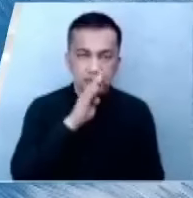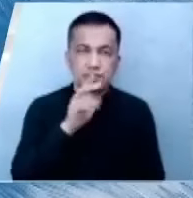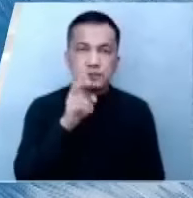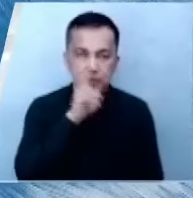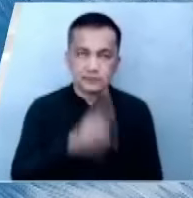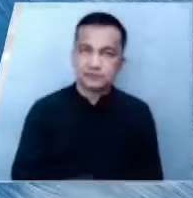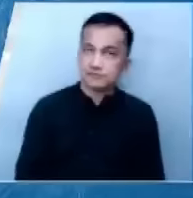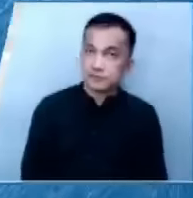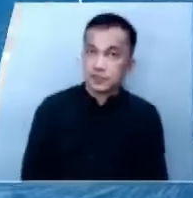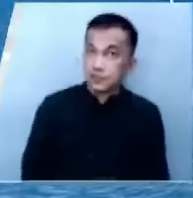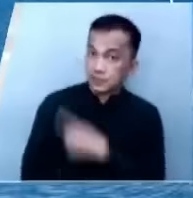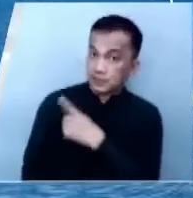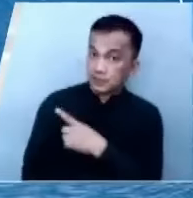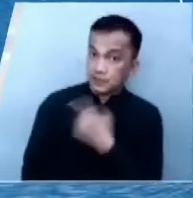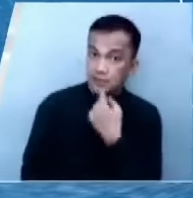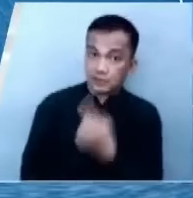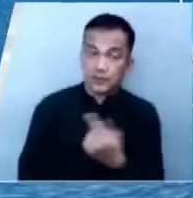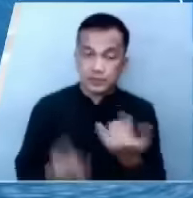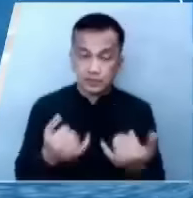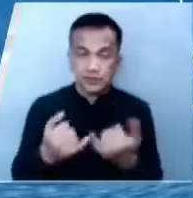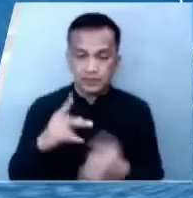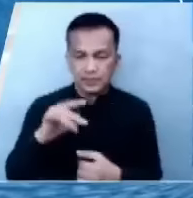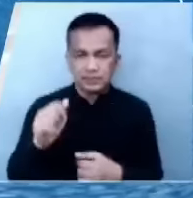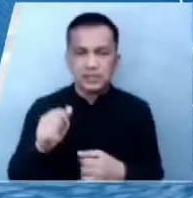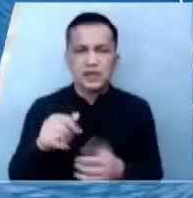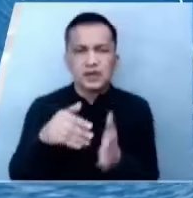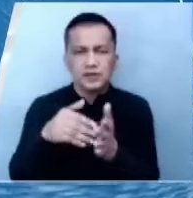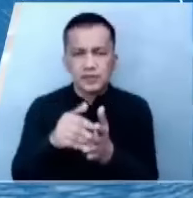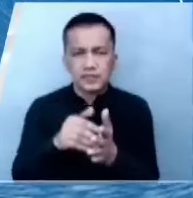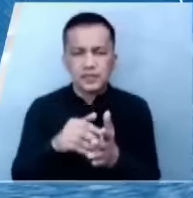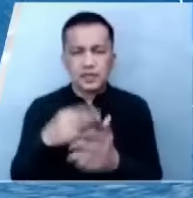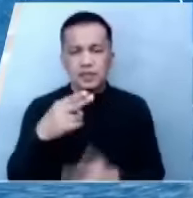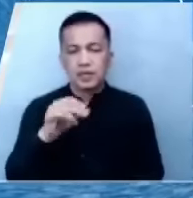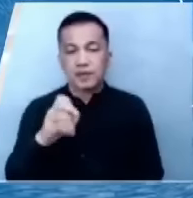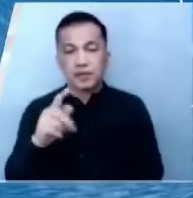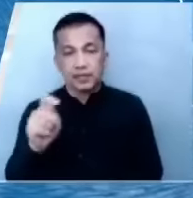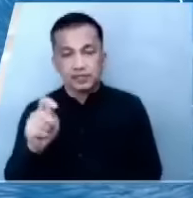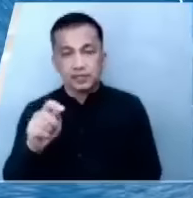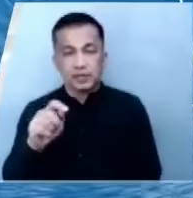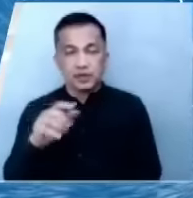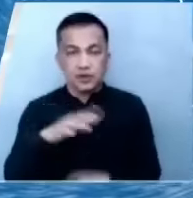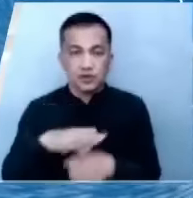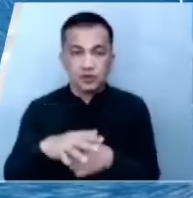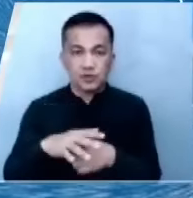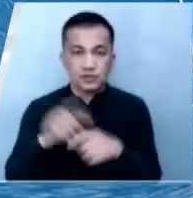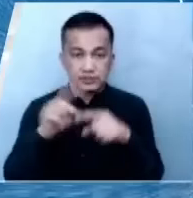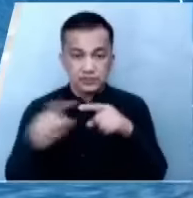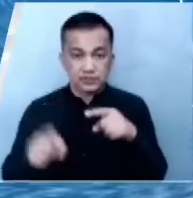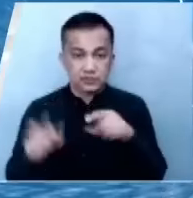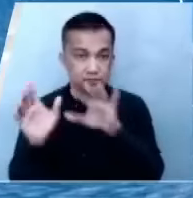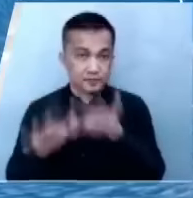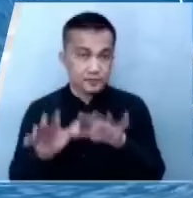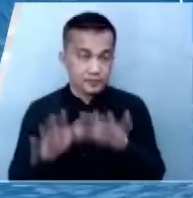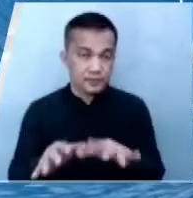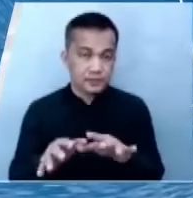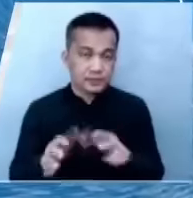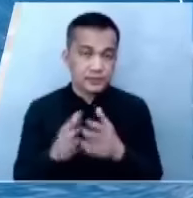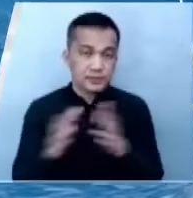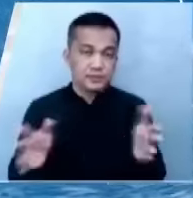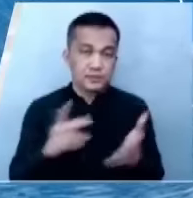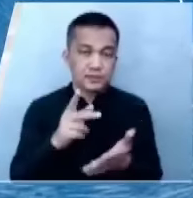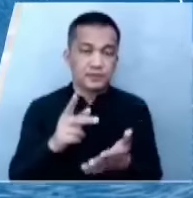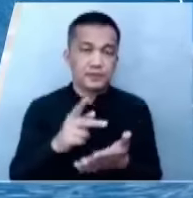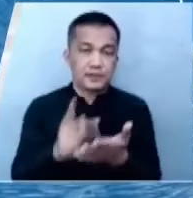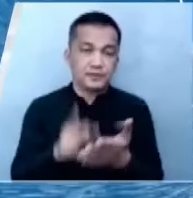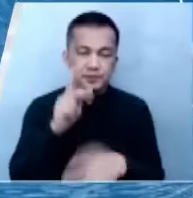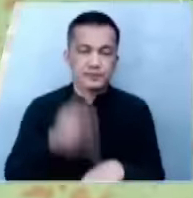Sa ngayon, sabi ng PAGASA, mahinang ihip pa rin ng habagat at localized thunderstorms ang posibleng magpaulan sa malaking bahagi ng bansa.